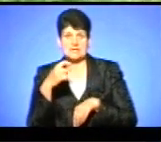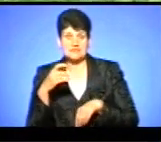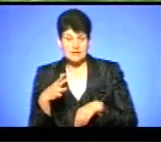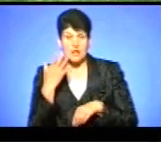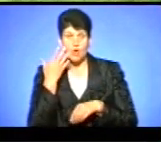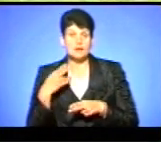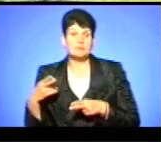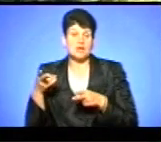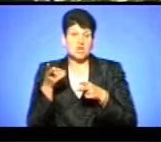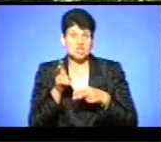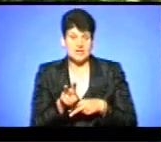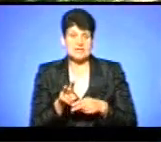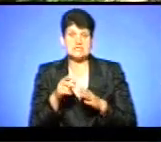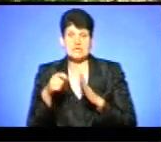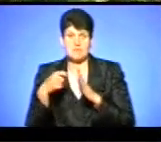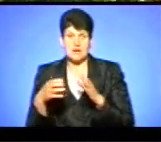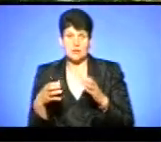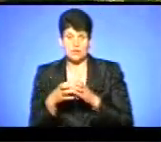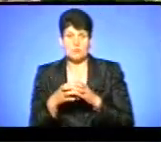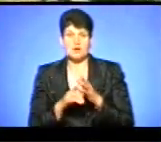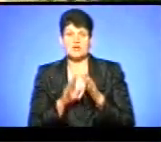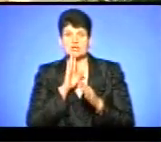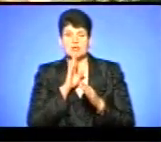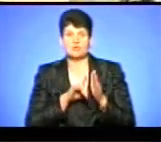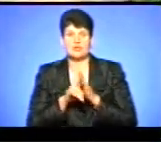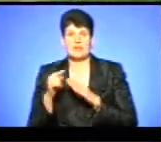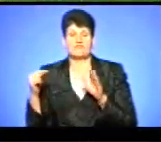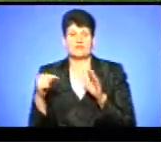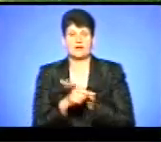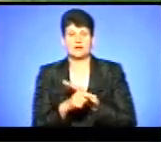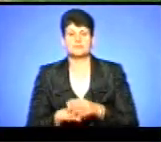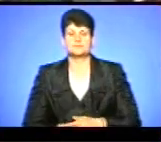прибула знімальна група, жінка почала збирати речі і тікати.